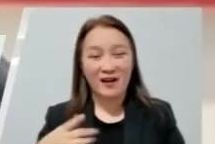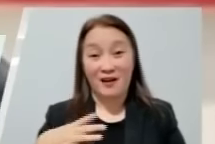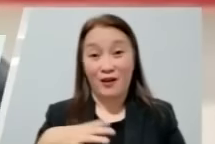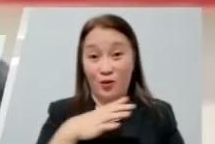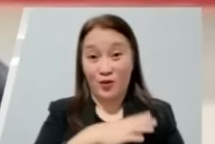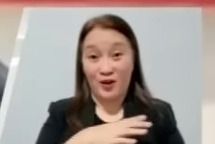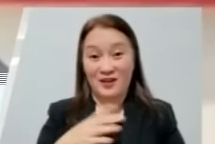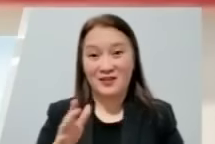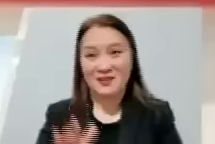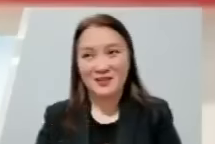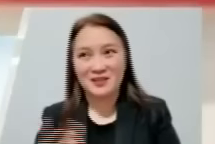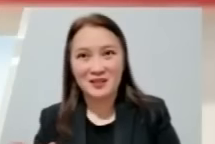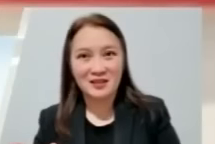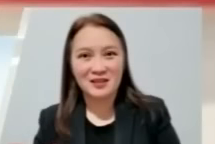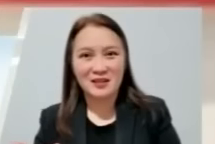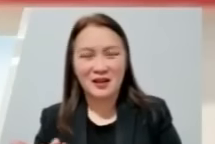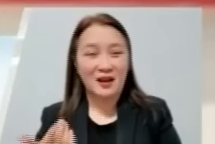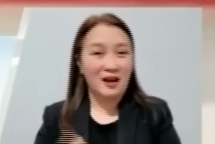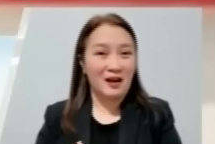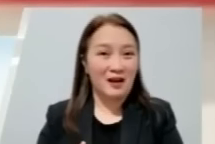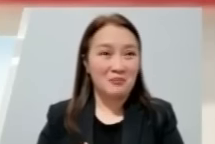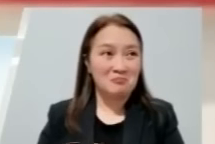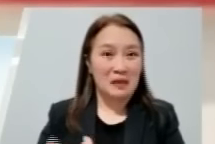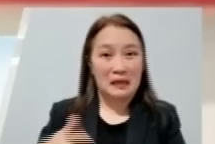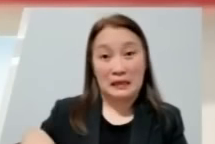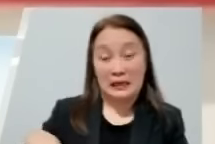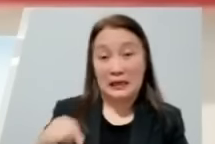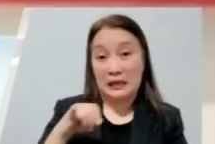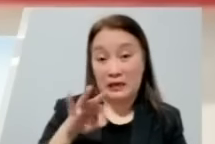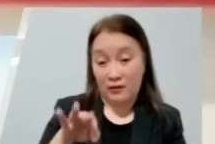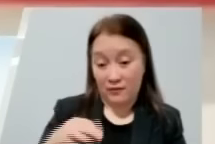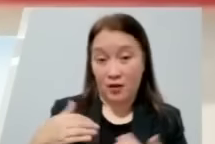Dito natin nakikita na pag ikaw ba makapangyarihan at mayaman,